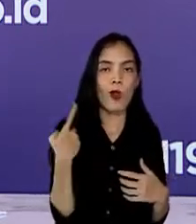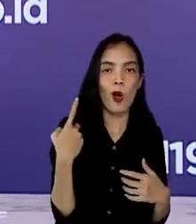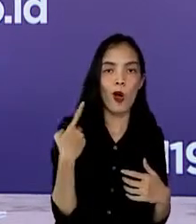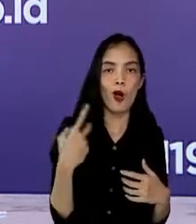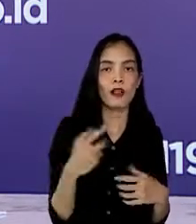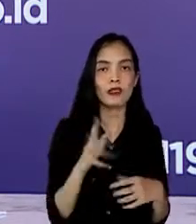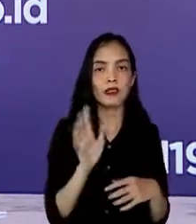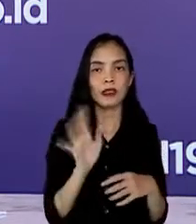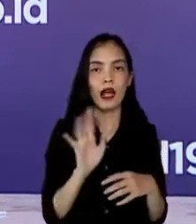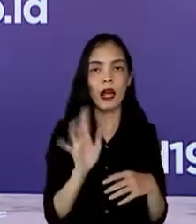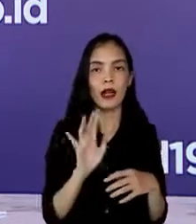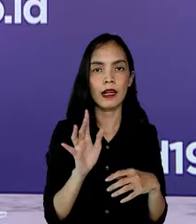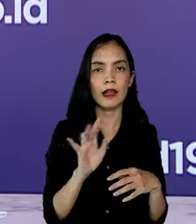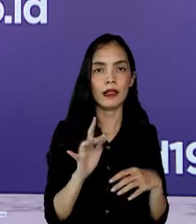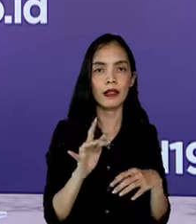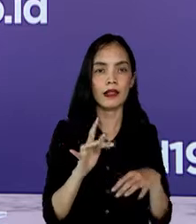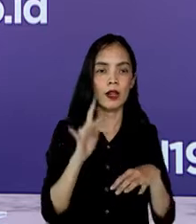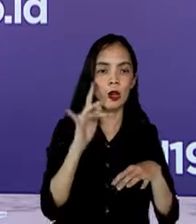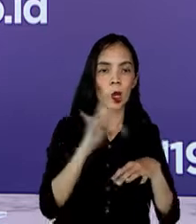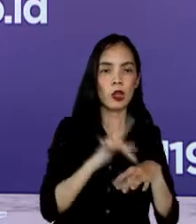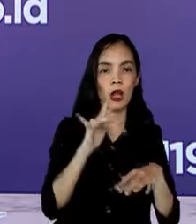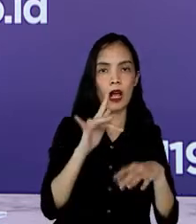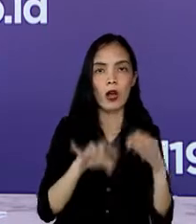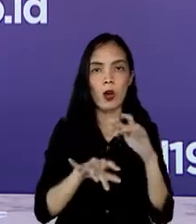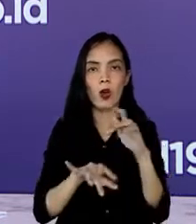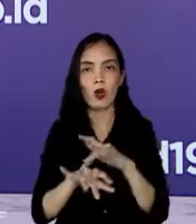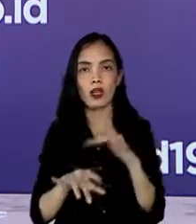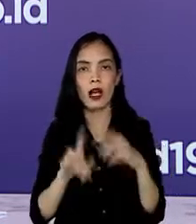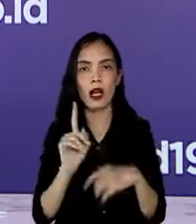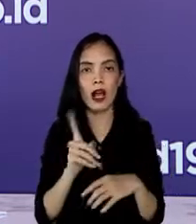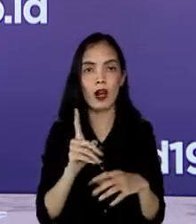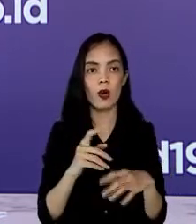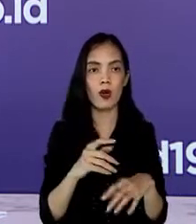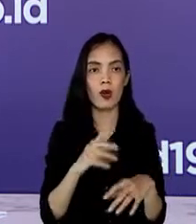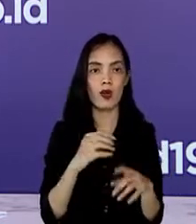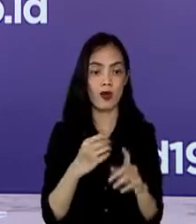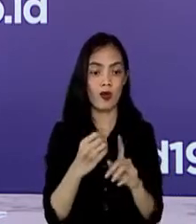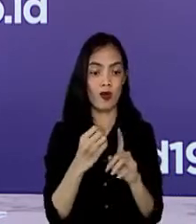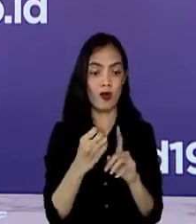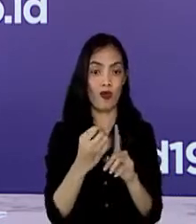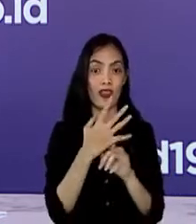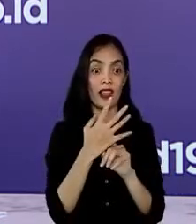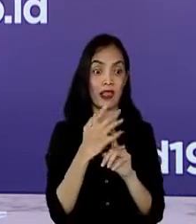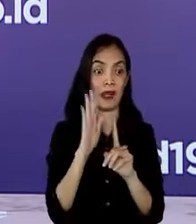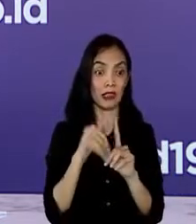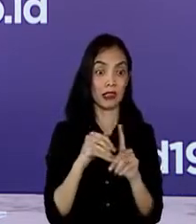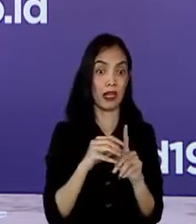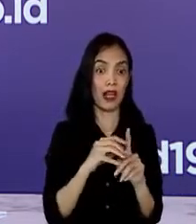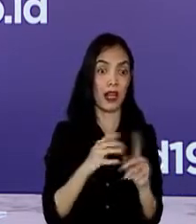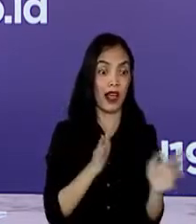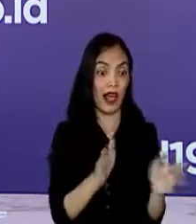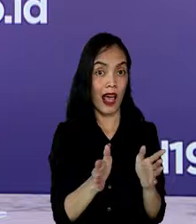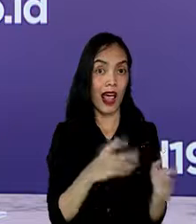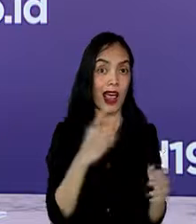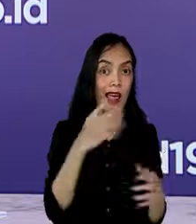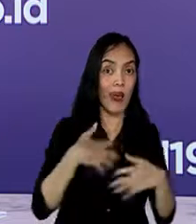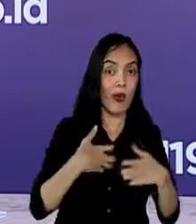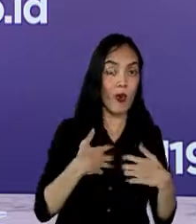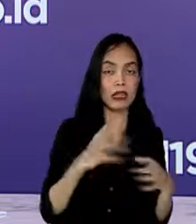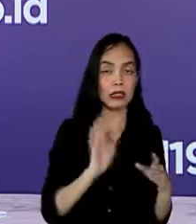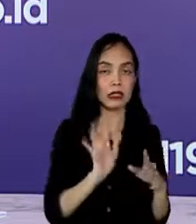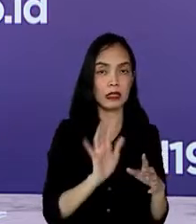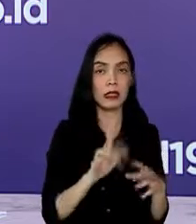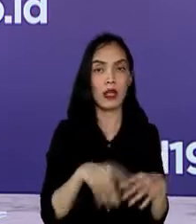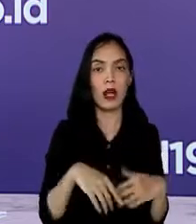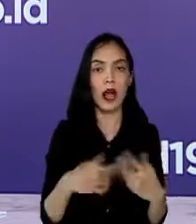hindari kontak dengan hewan peliharaan ketika sedang terinfeksi covert Hai kurangi kontak hewan dengan